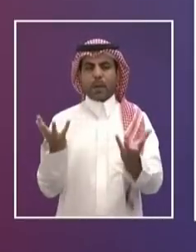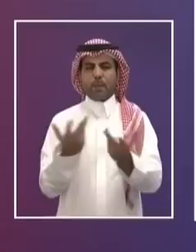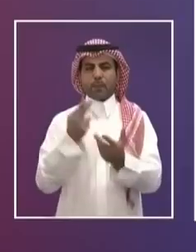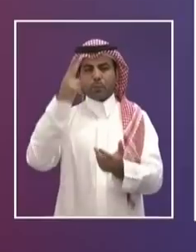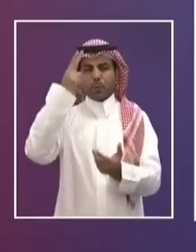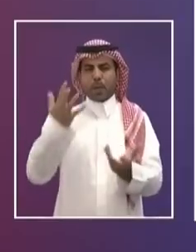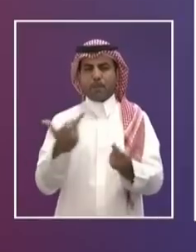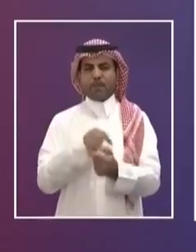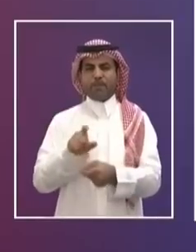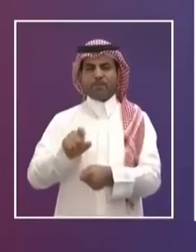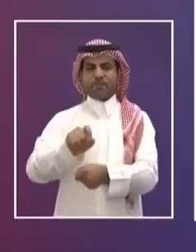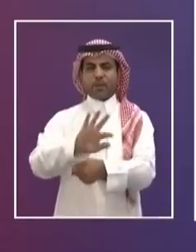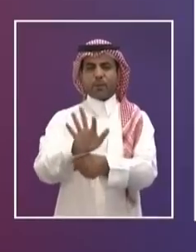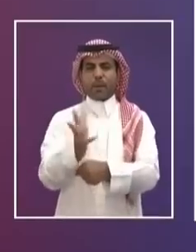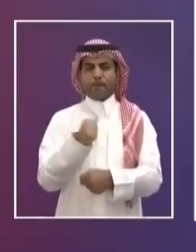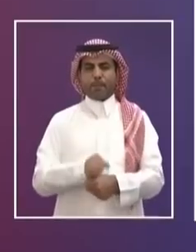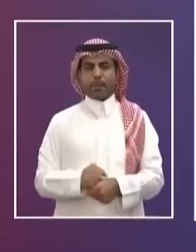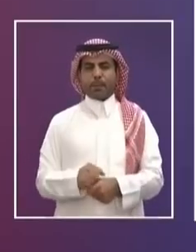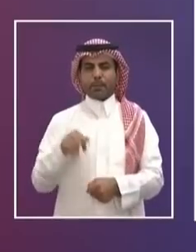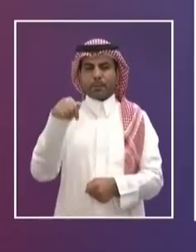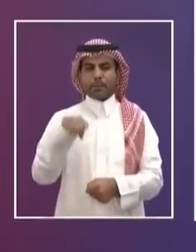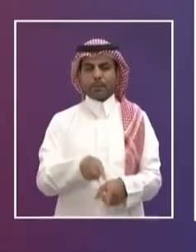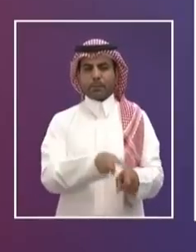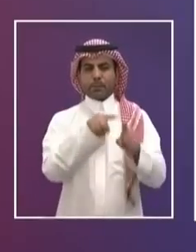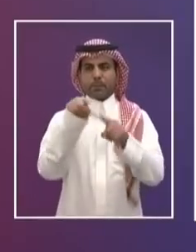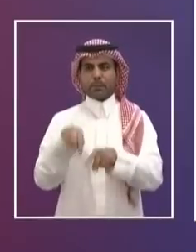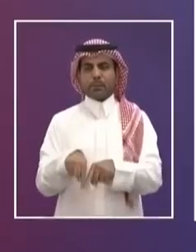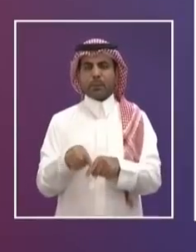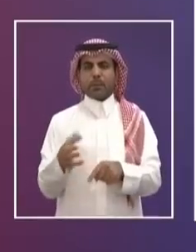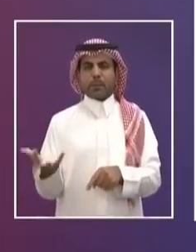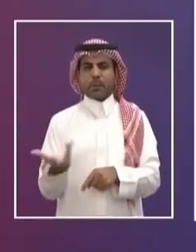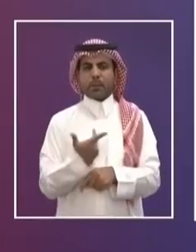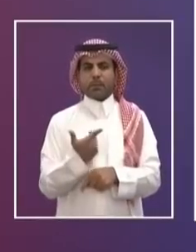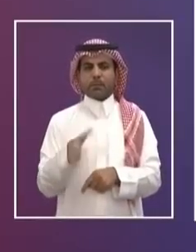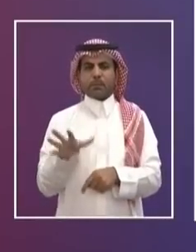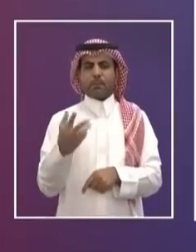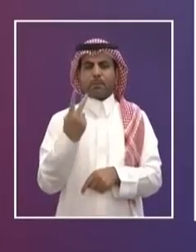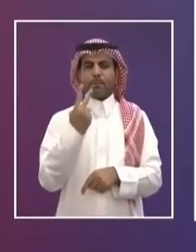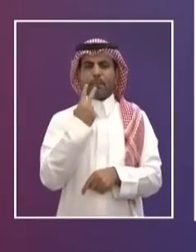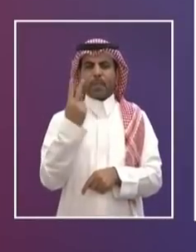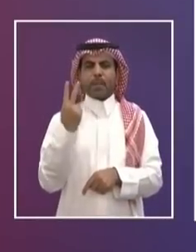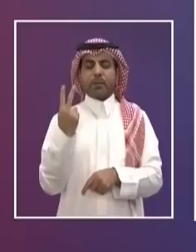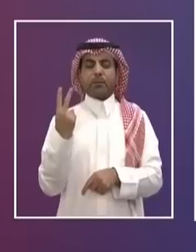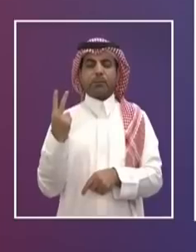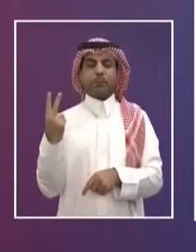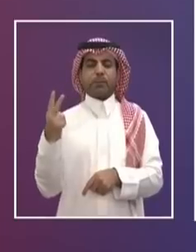في المملكة العربية السعودية إجمالي الحالات المؤكدة منذ بدء الجائحة وحتى اليوم يصل إلى